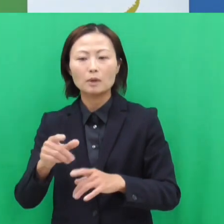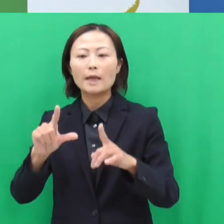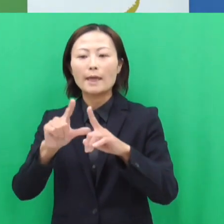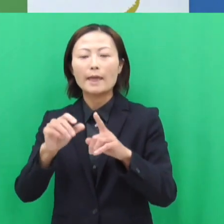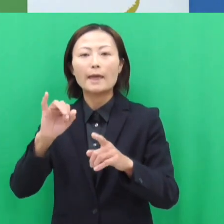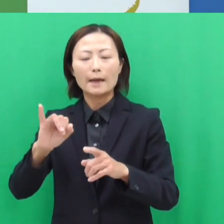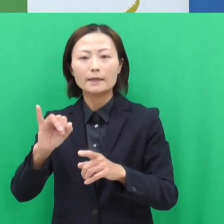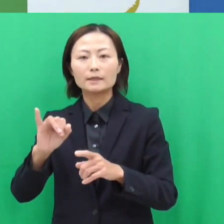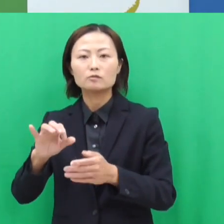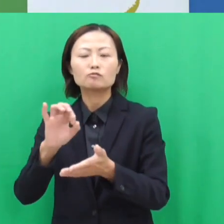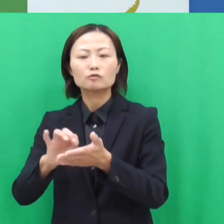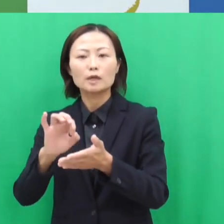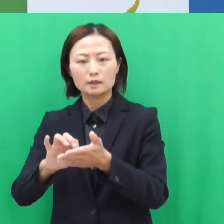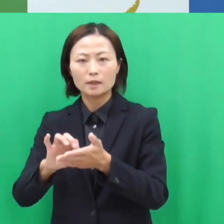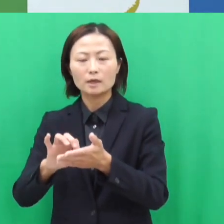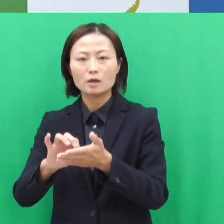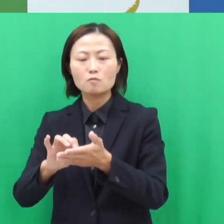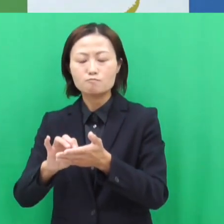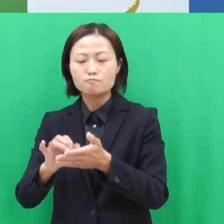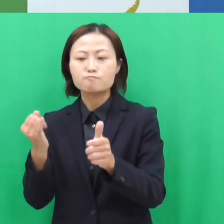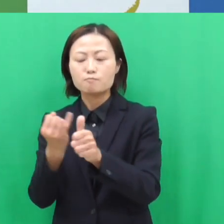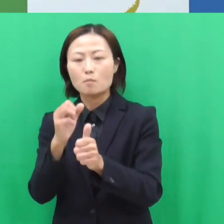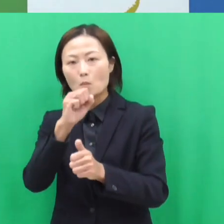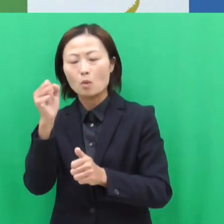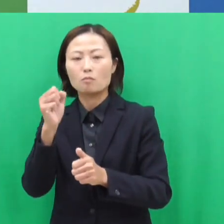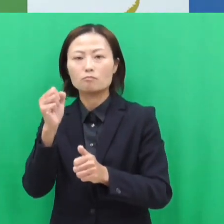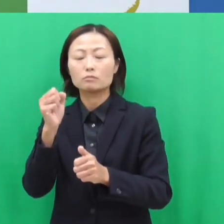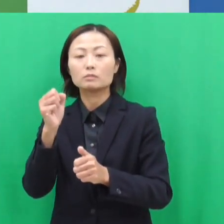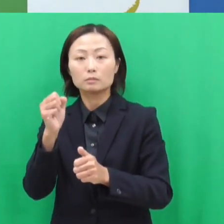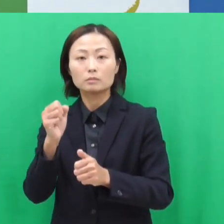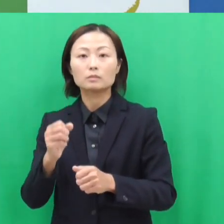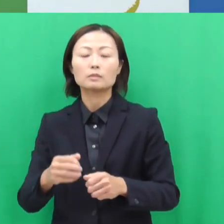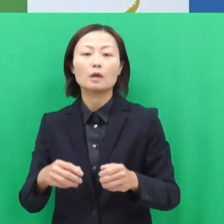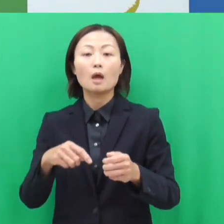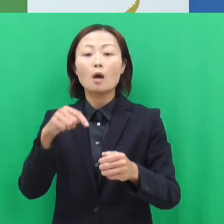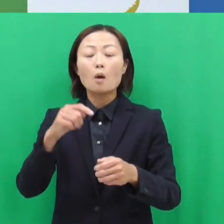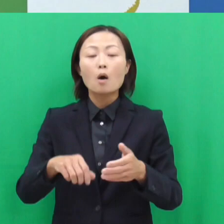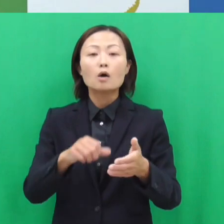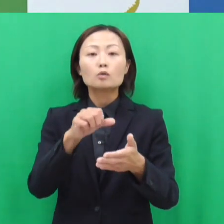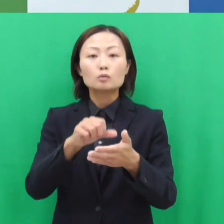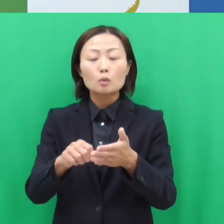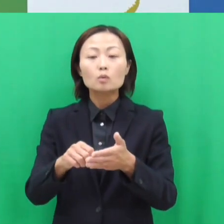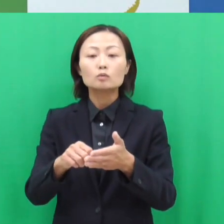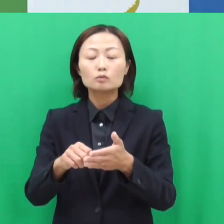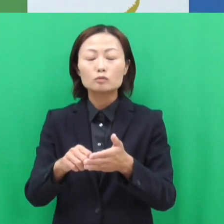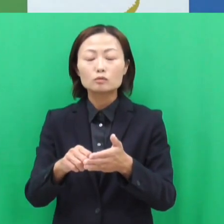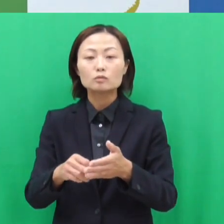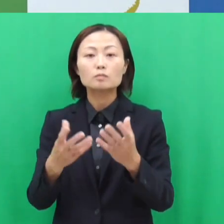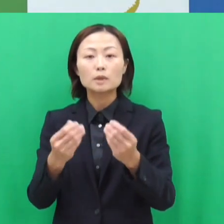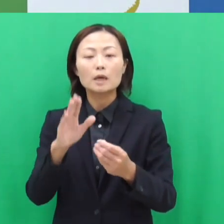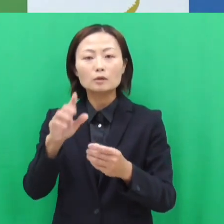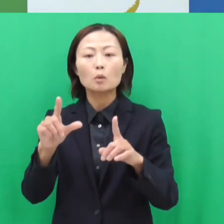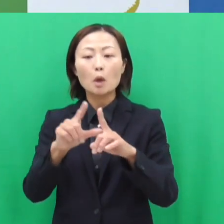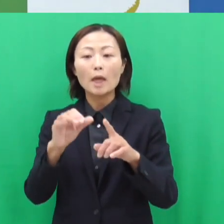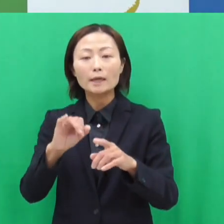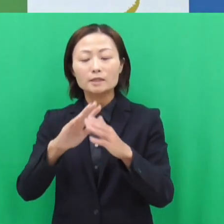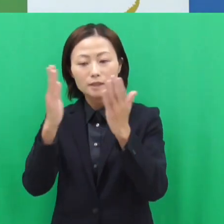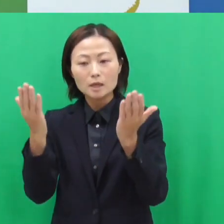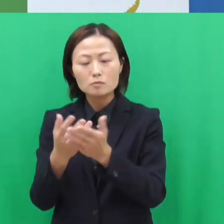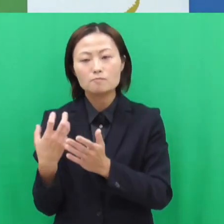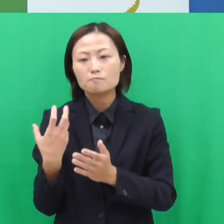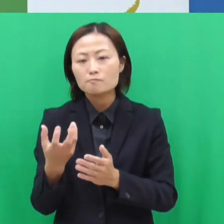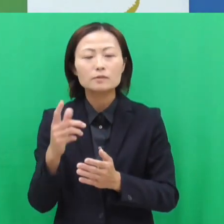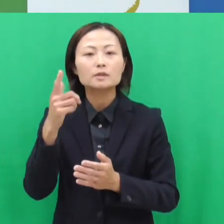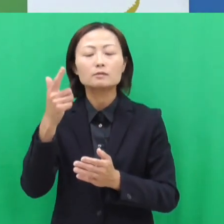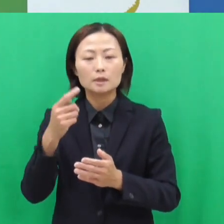のきっかけとなっておりますこれ登録いたしますとすべてAIではなくてですね自分で検索することもできるということですので自分